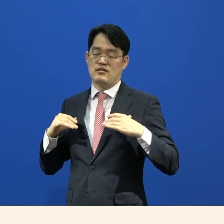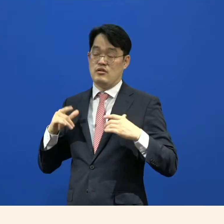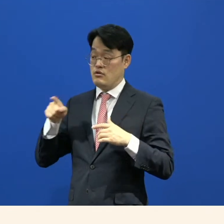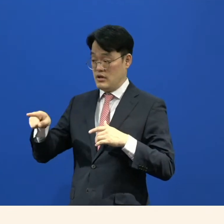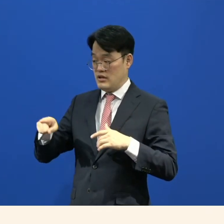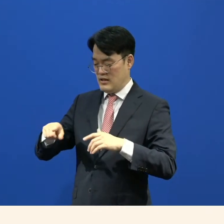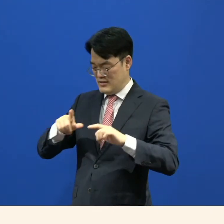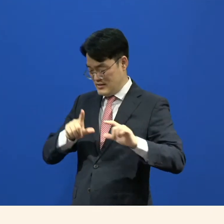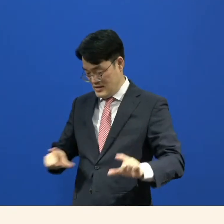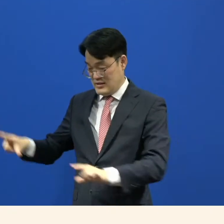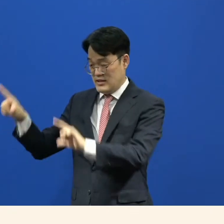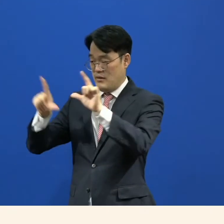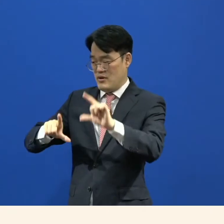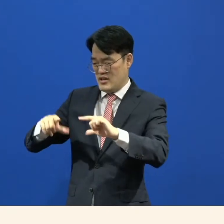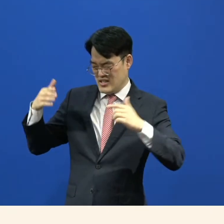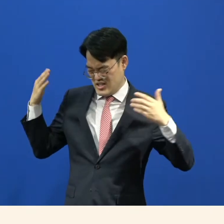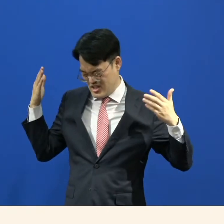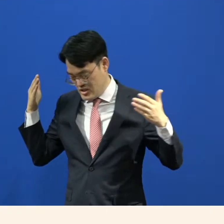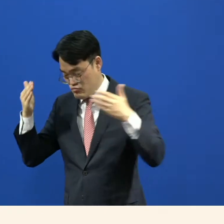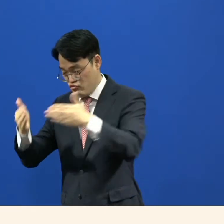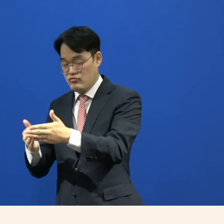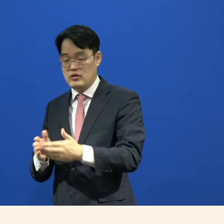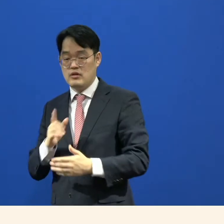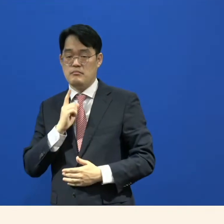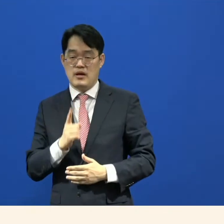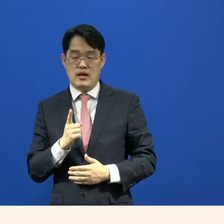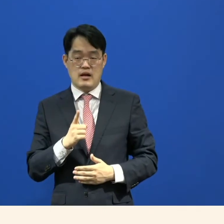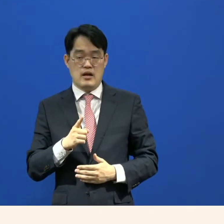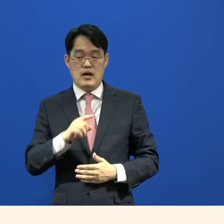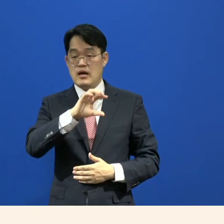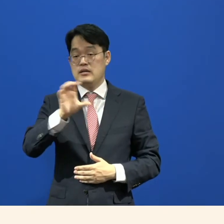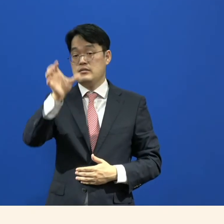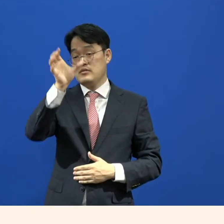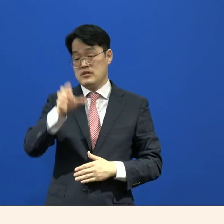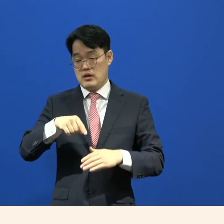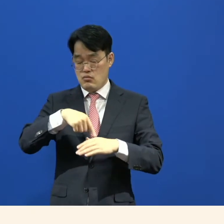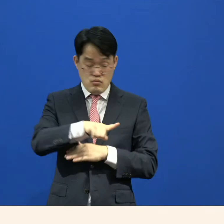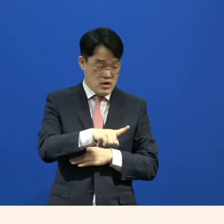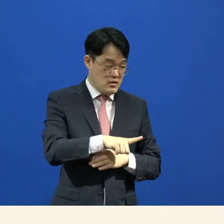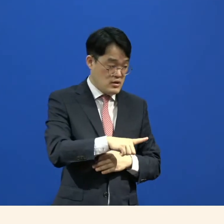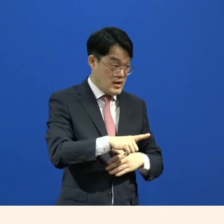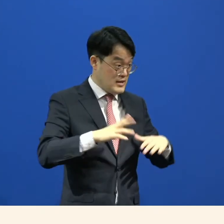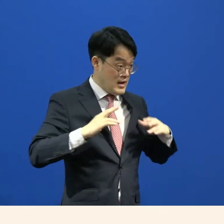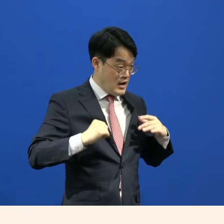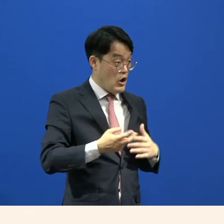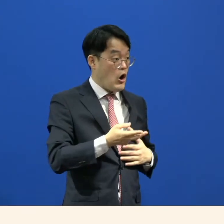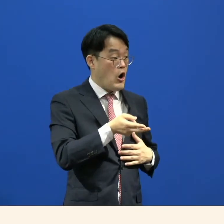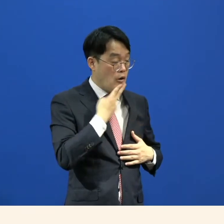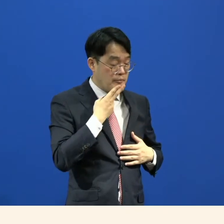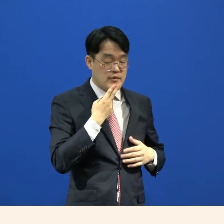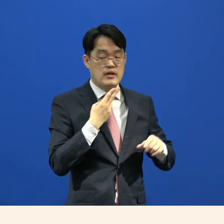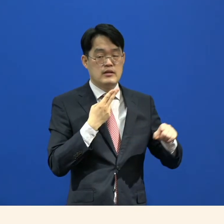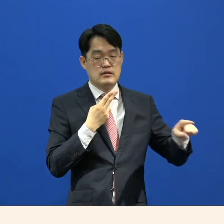바울의 삶의 태도를 바꾼 것입니다. 십자가 외에는 결코 자랑할 것이 없다라고 하는 이 바울의 태도는 그의 인생을 바꿔놓은 것입니다.